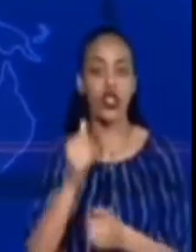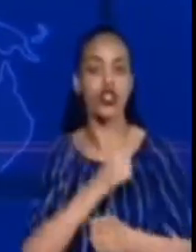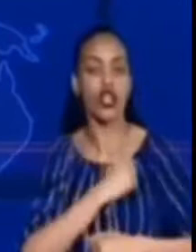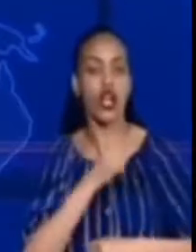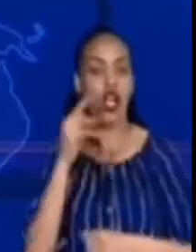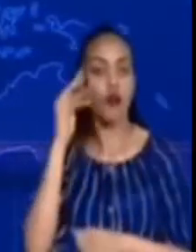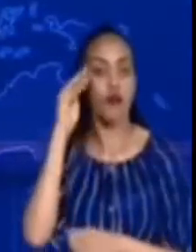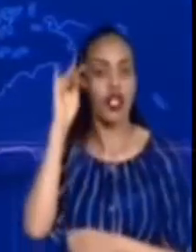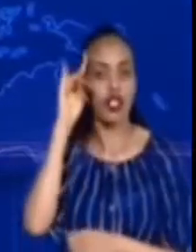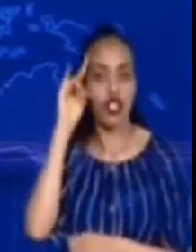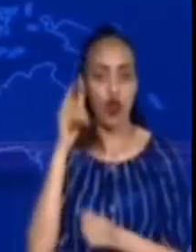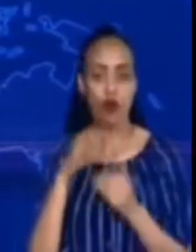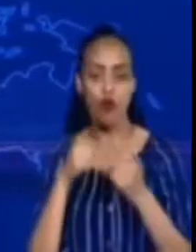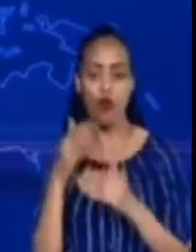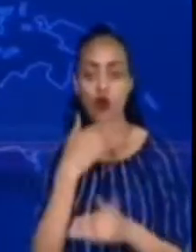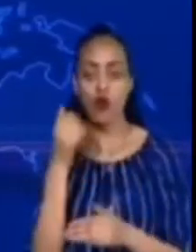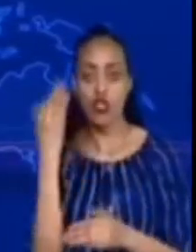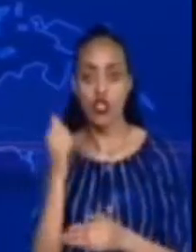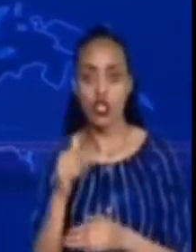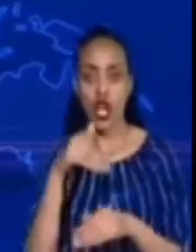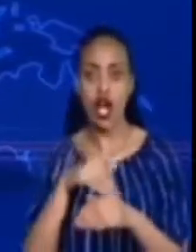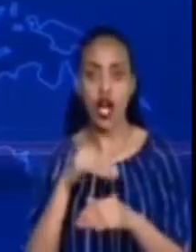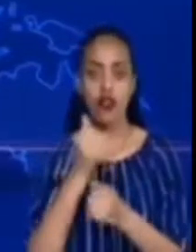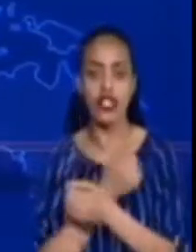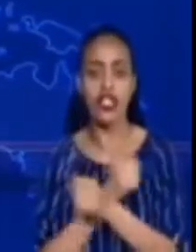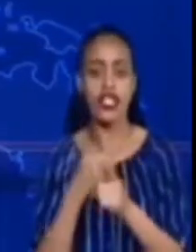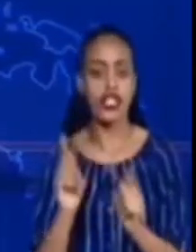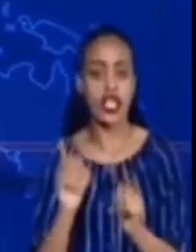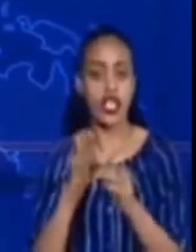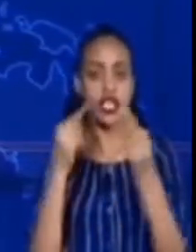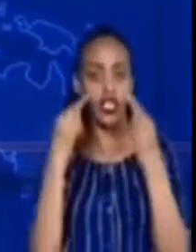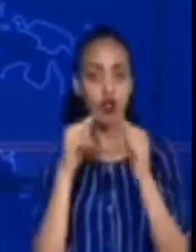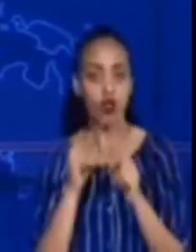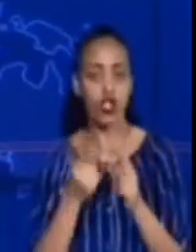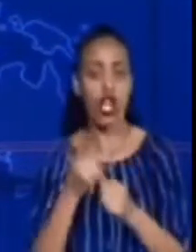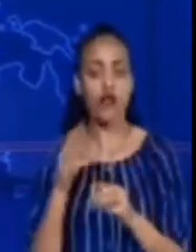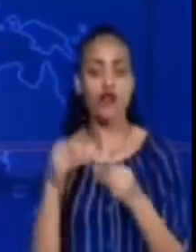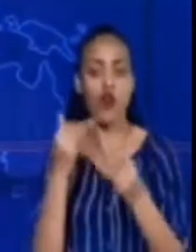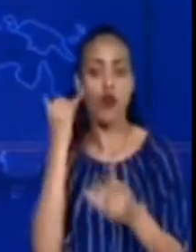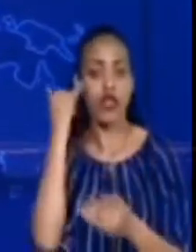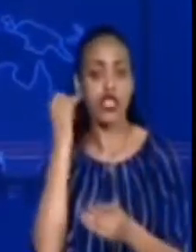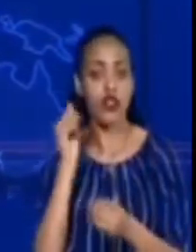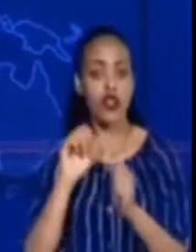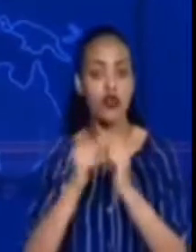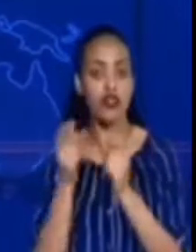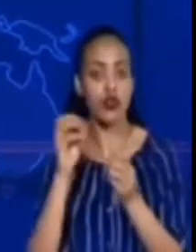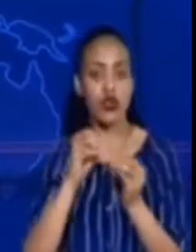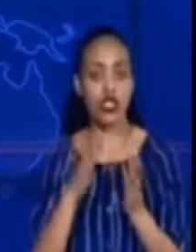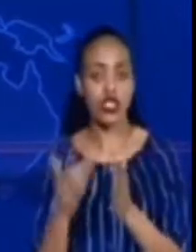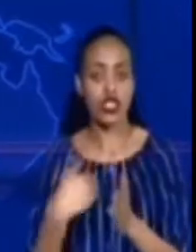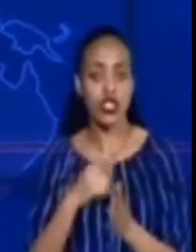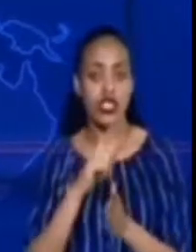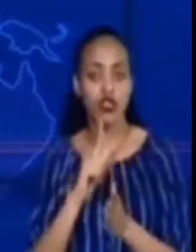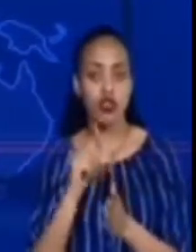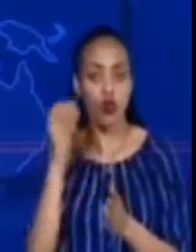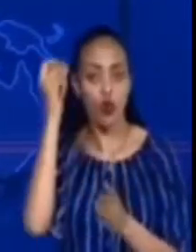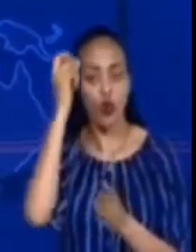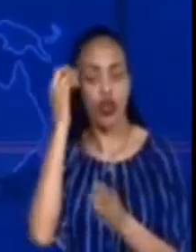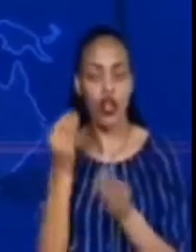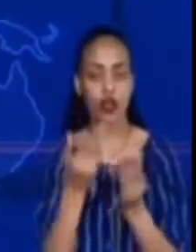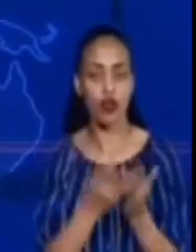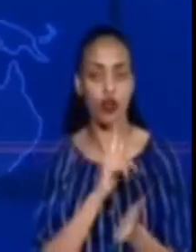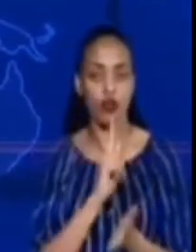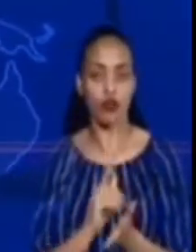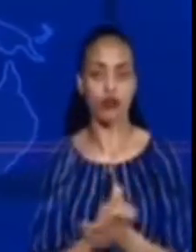ሪኩም ዘመዳ ዞሮ ዞሮ ምን እንደሚያደርግ ተካላችሁ አህመድ ዲን ጀበል እንዲገደል ነው የሚፈልገው አህመድ ዲን ጀበል